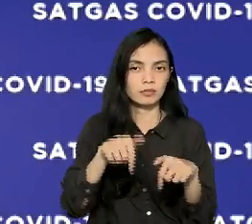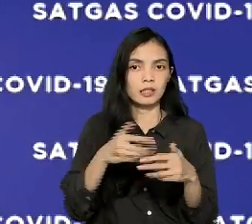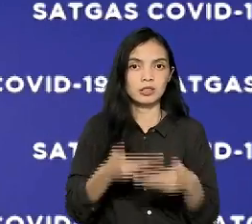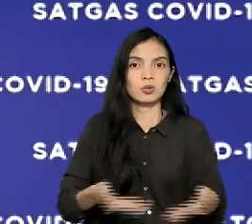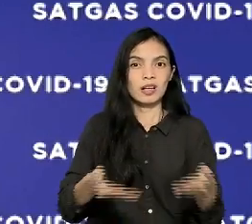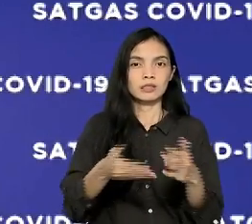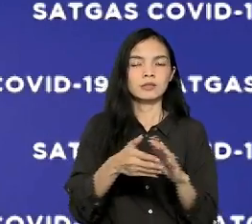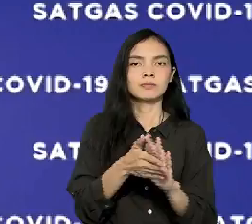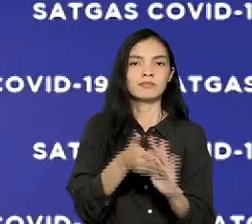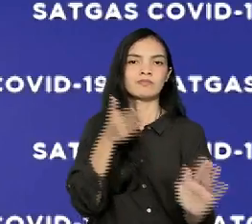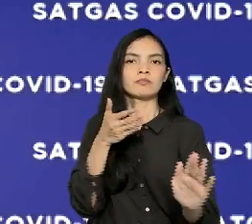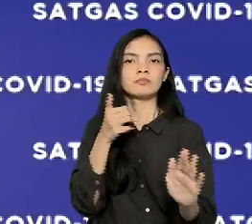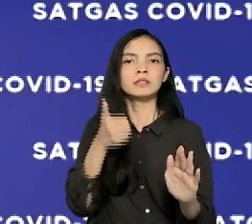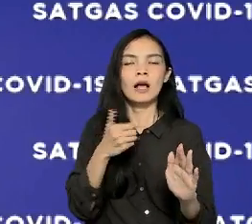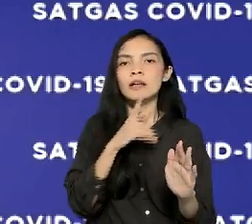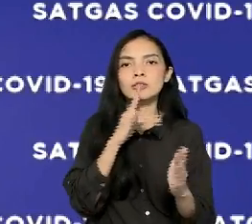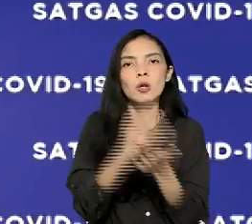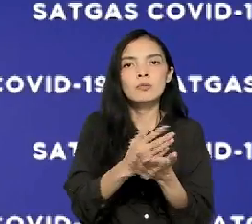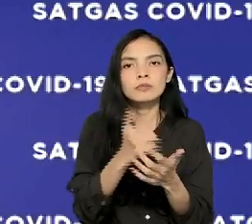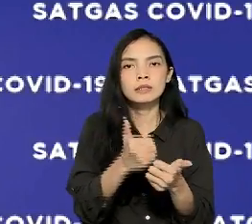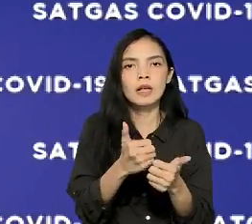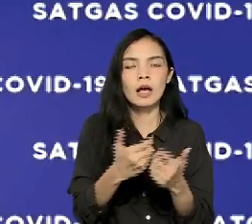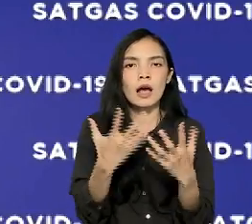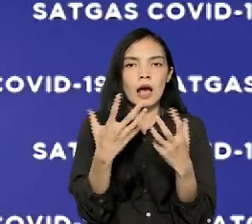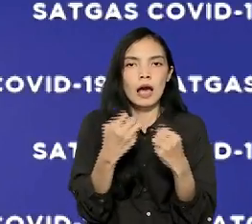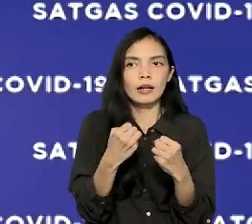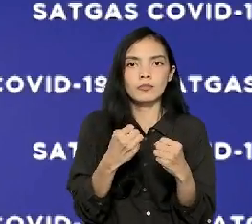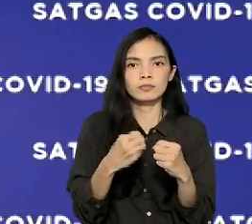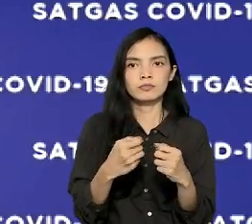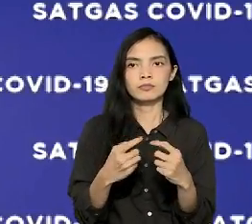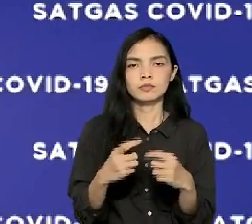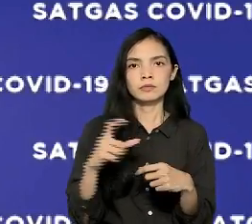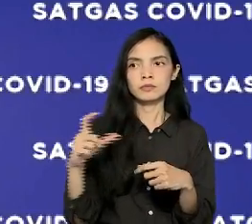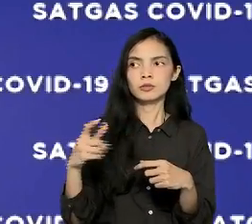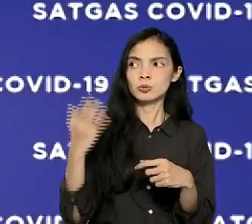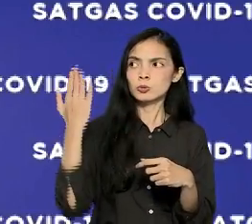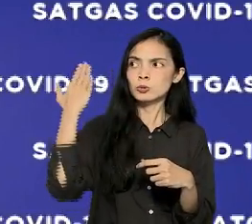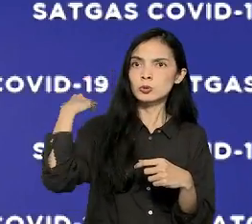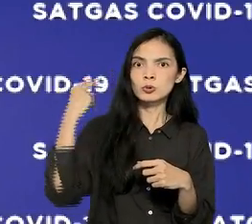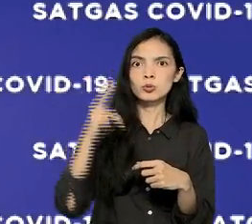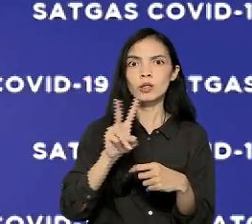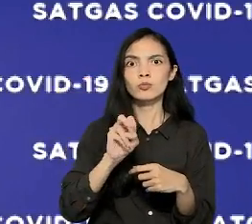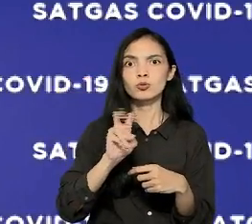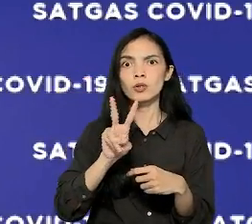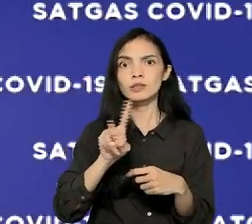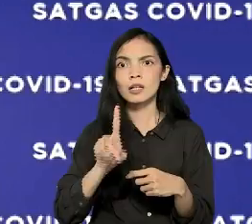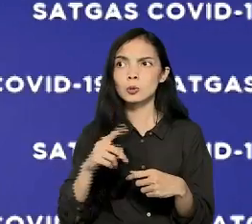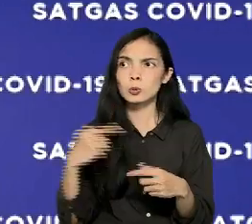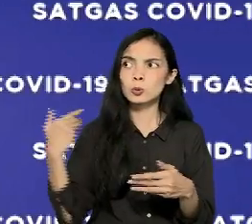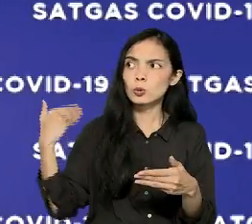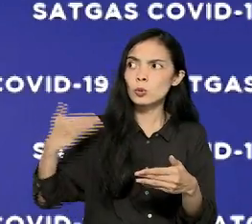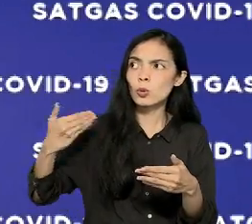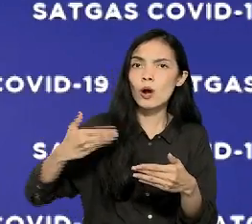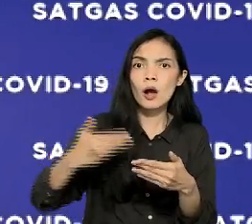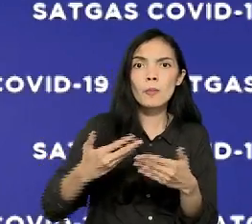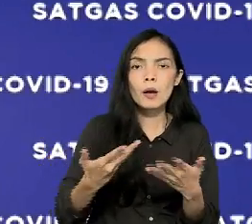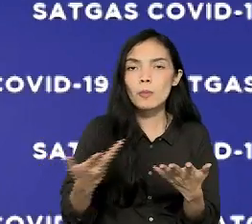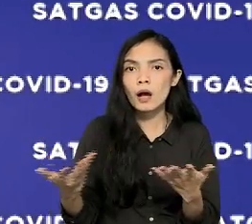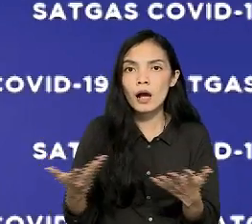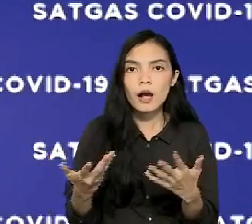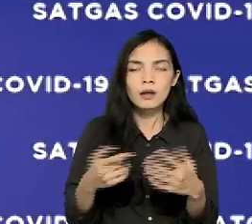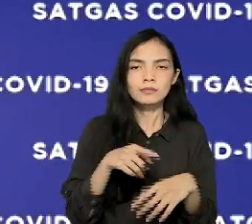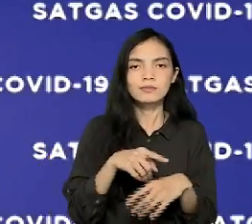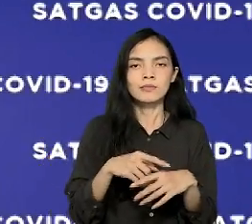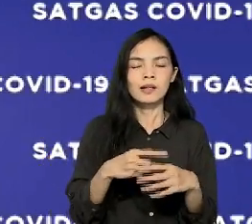datang. Semoga kilas balik ini menjadi pengingat bagi kita semua bahwa lonjakan